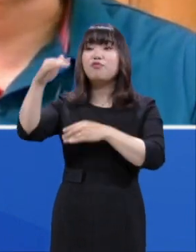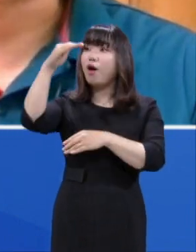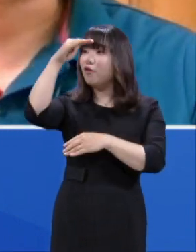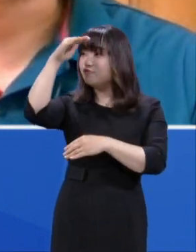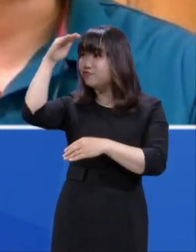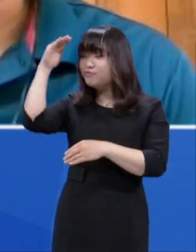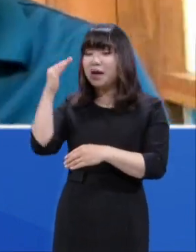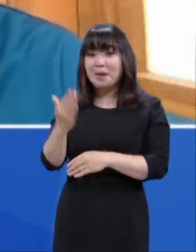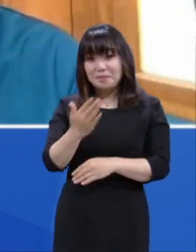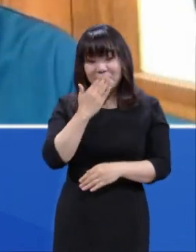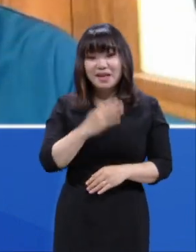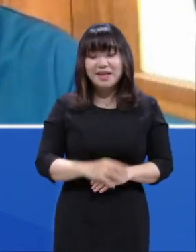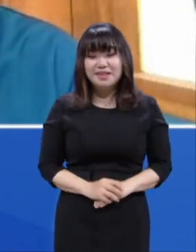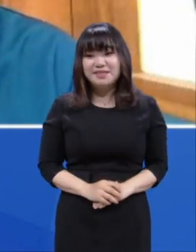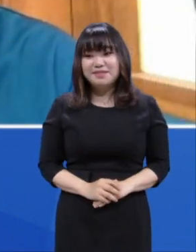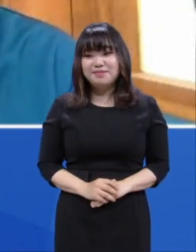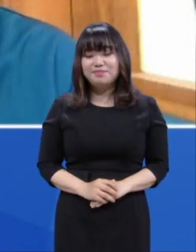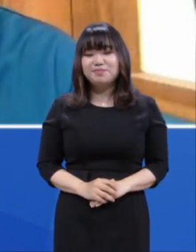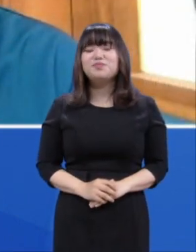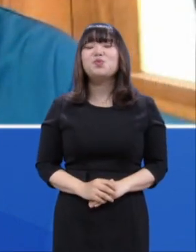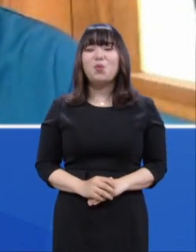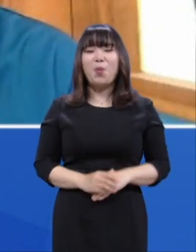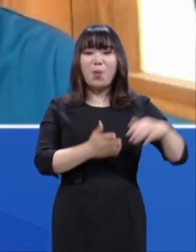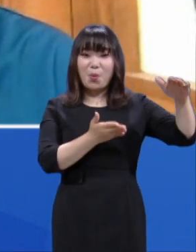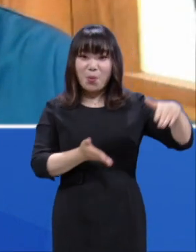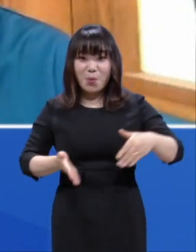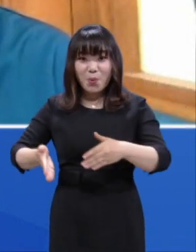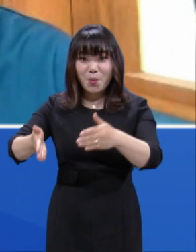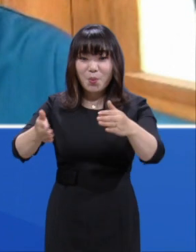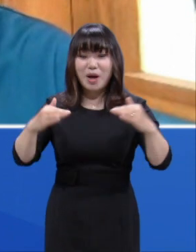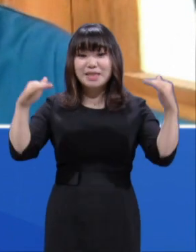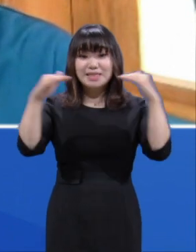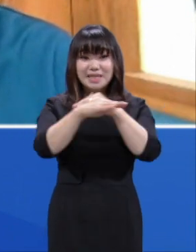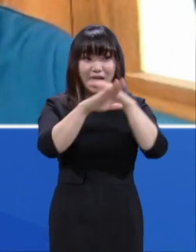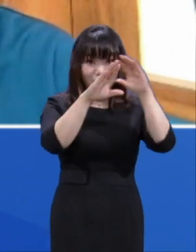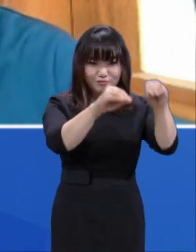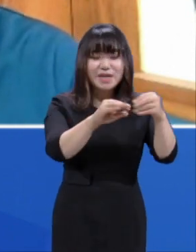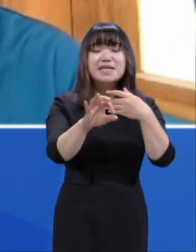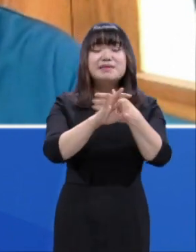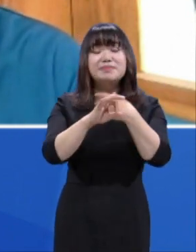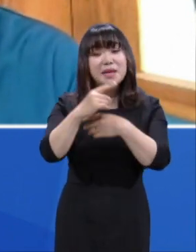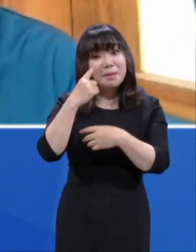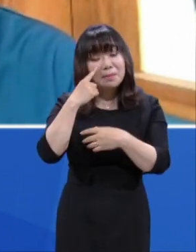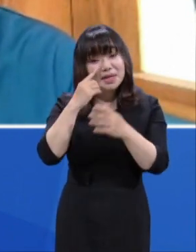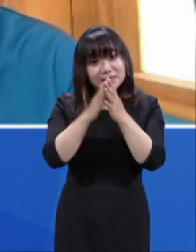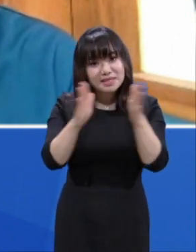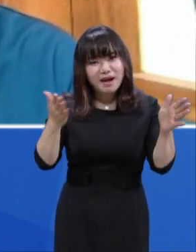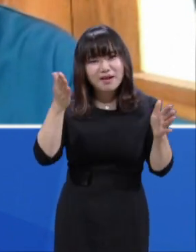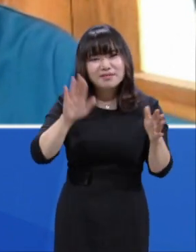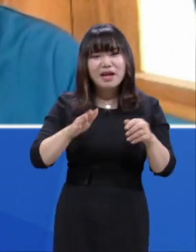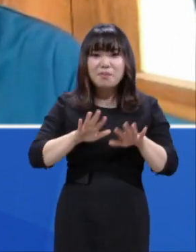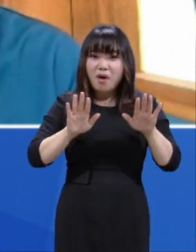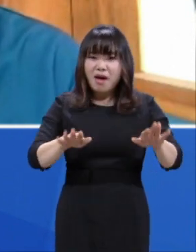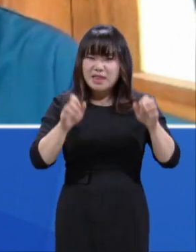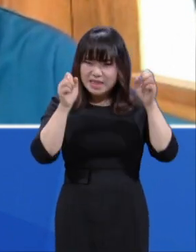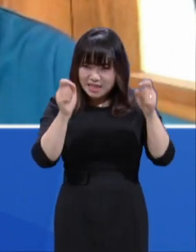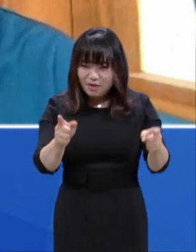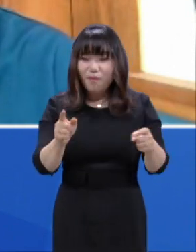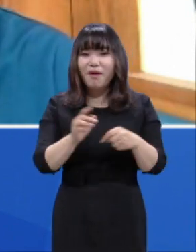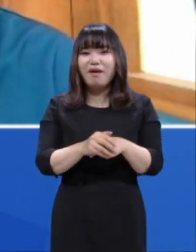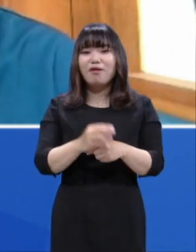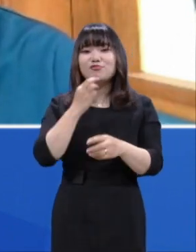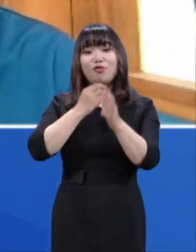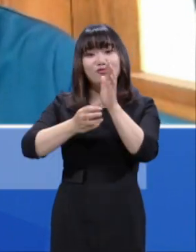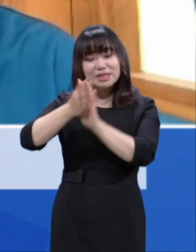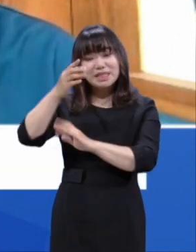있습니다. 네, 인왕산로 이 차 없는 거리가 시범 운영이지만 취재를 통해 이번 기회를 계기로 또 이 사업이